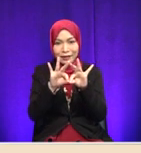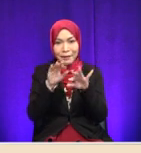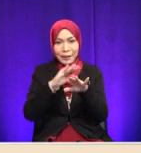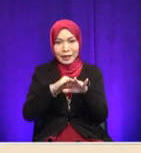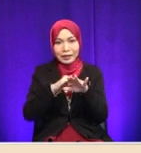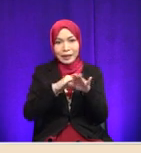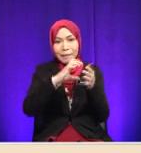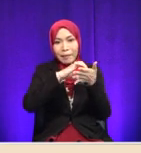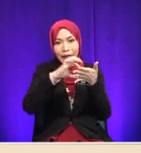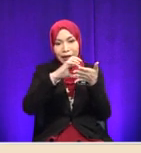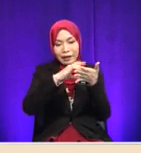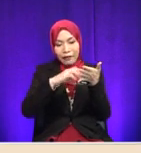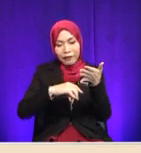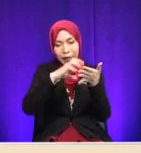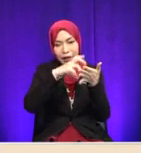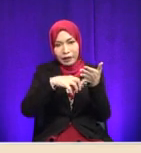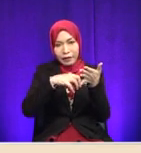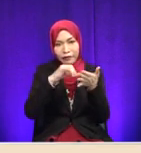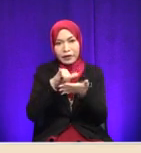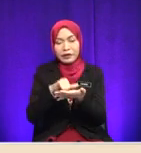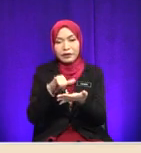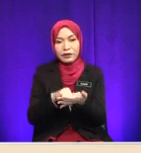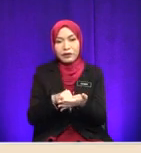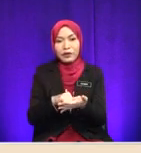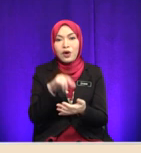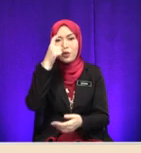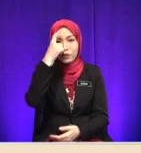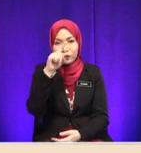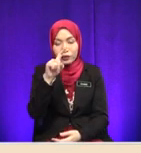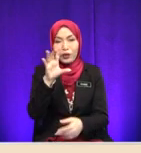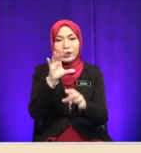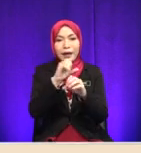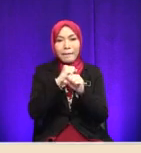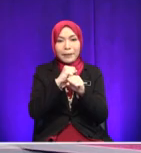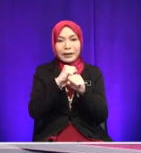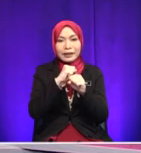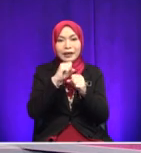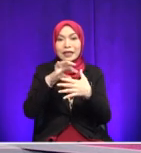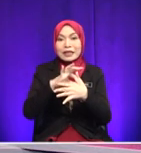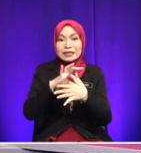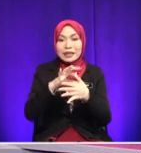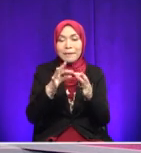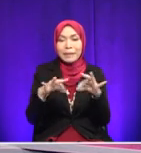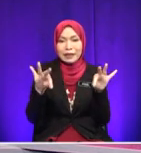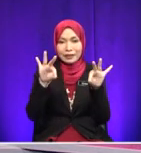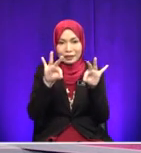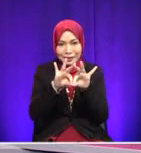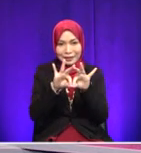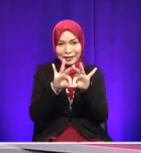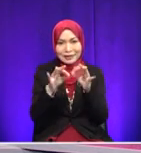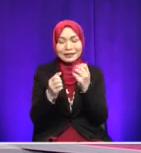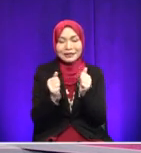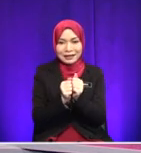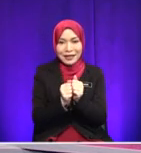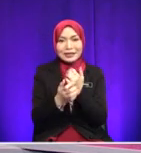lapisan ozon semakin menipis. Jadi di situ kamu dapat, oh ini isi pentingnya. Ini yang aku pelajari rupanya. Lepas tu jumpa